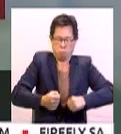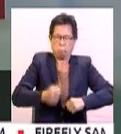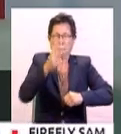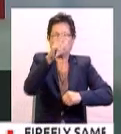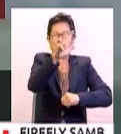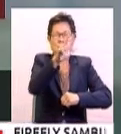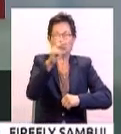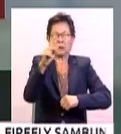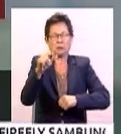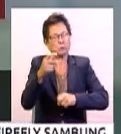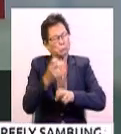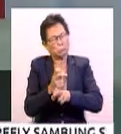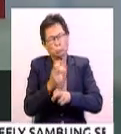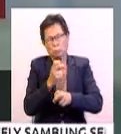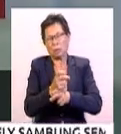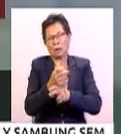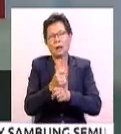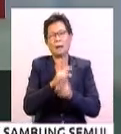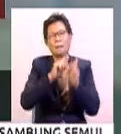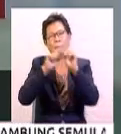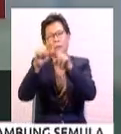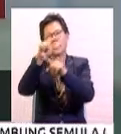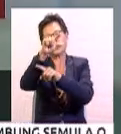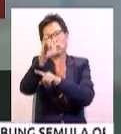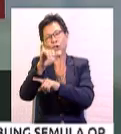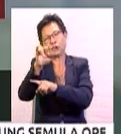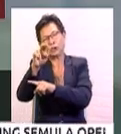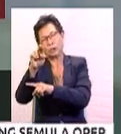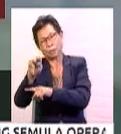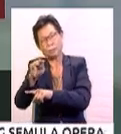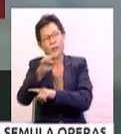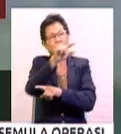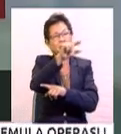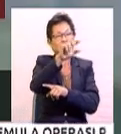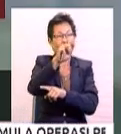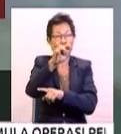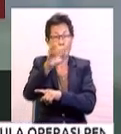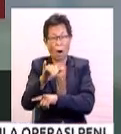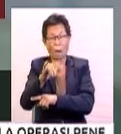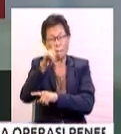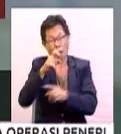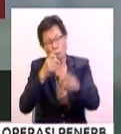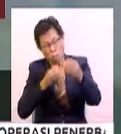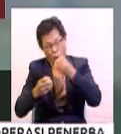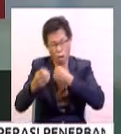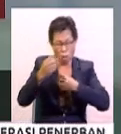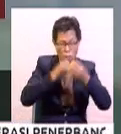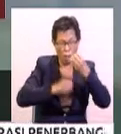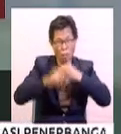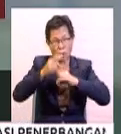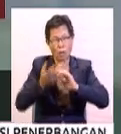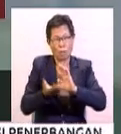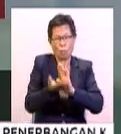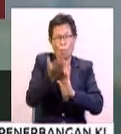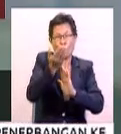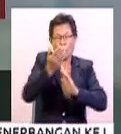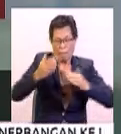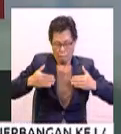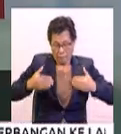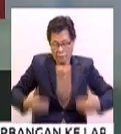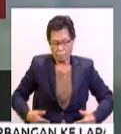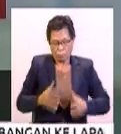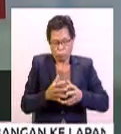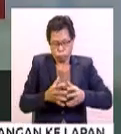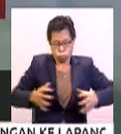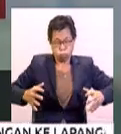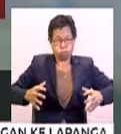a lot of hard work. Dekat gym memang teruk. Kena kena makan je kan. So saya kena increase my volume lah.